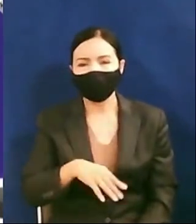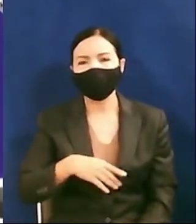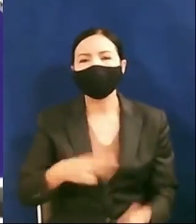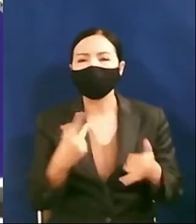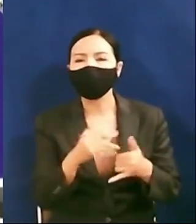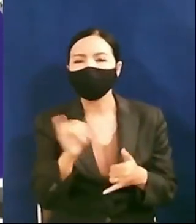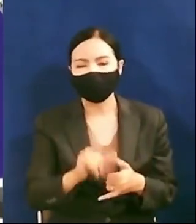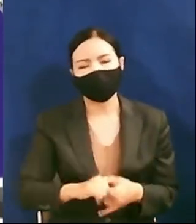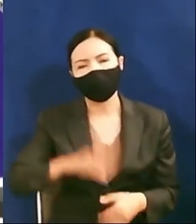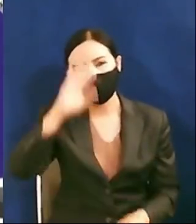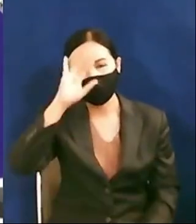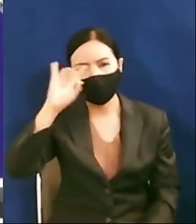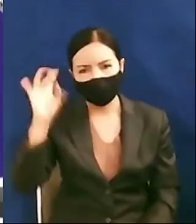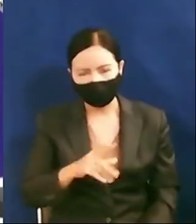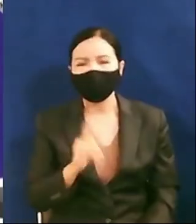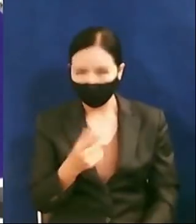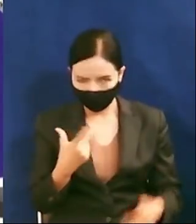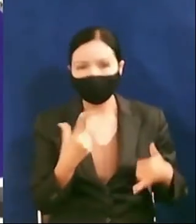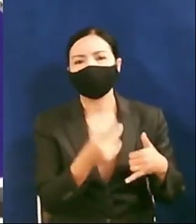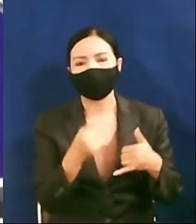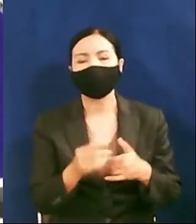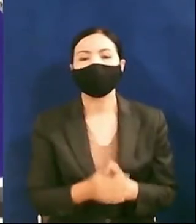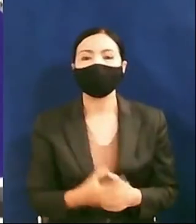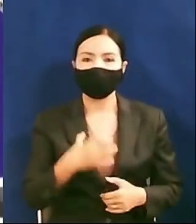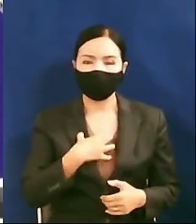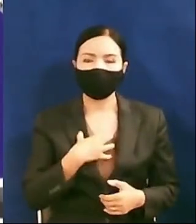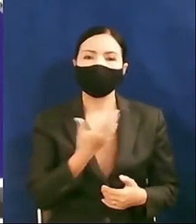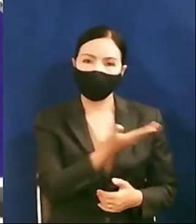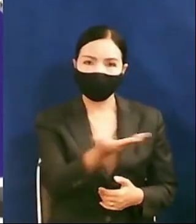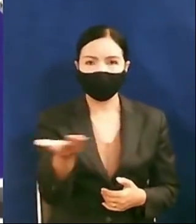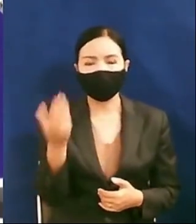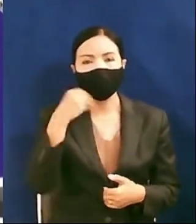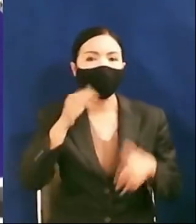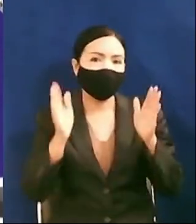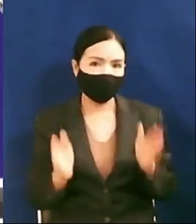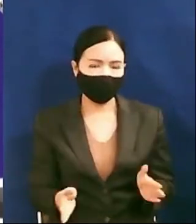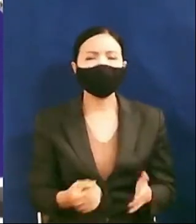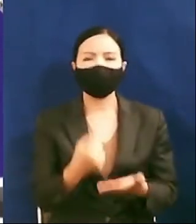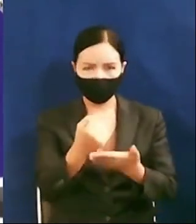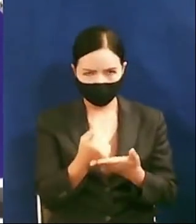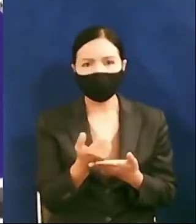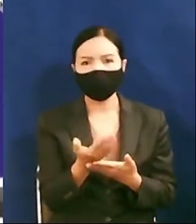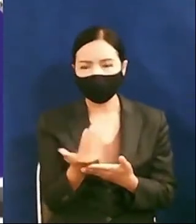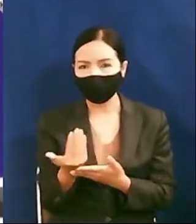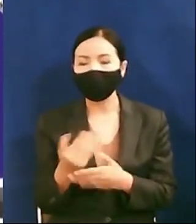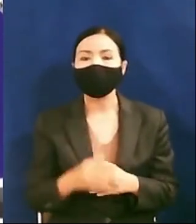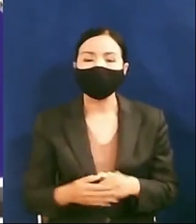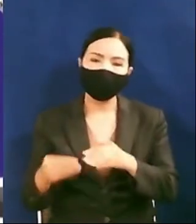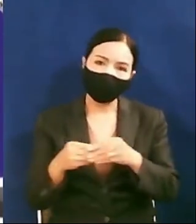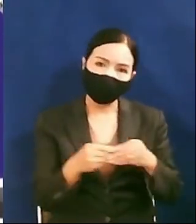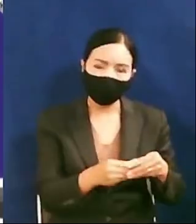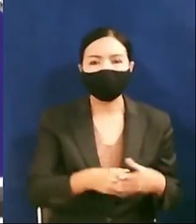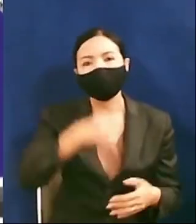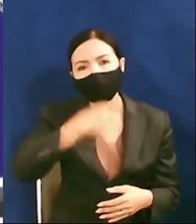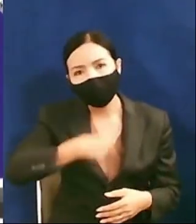ตเนี่ยยังค่อนข้างต่ำอยู่นะครับเพราะฉะนั้นก็จึงอยากจะขอให้พวกเราทุกคนนะครับช่วยกันนะครับในการที่จะเชิญชว